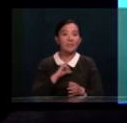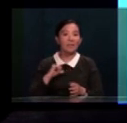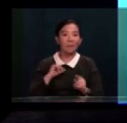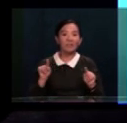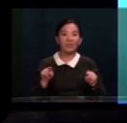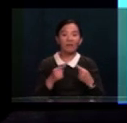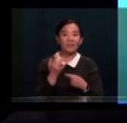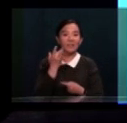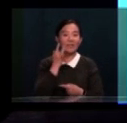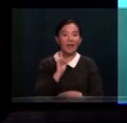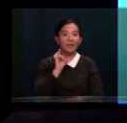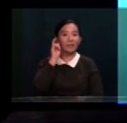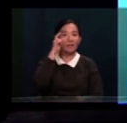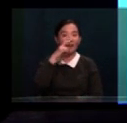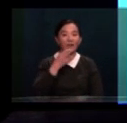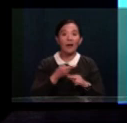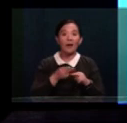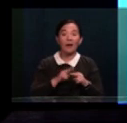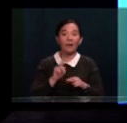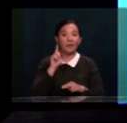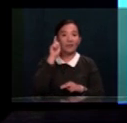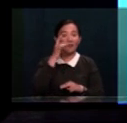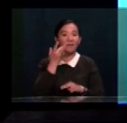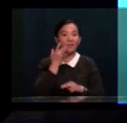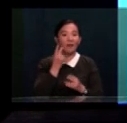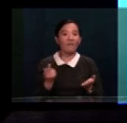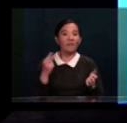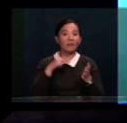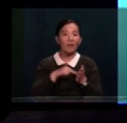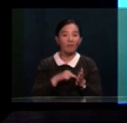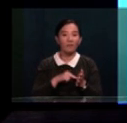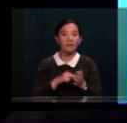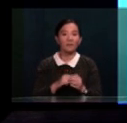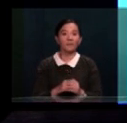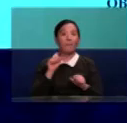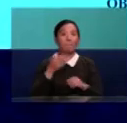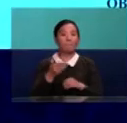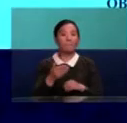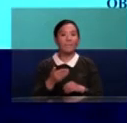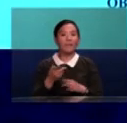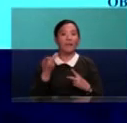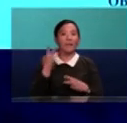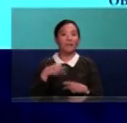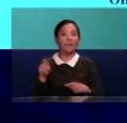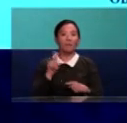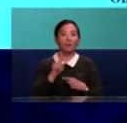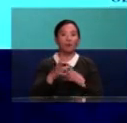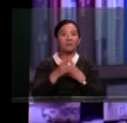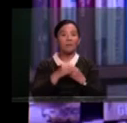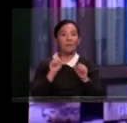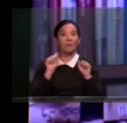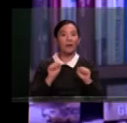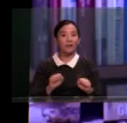восстановитель всегда окисляется, а окислитель всегда восстанавливается. Для того, чтобы мы могли с